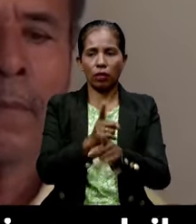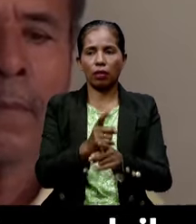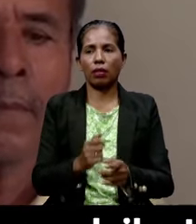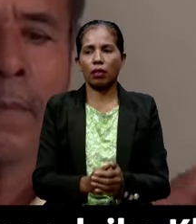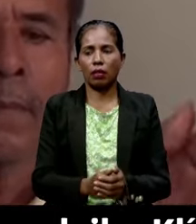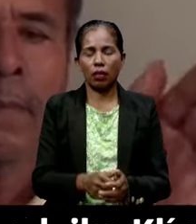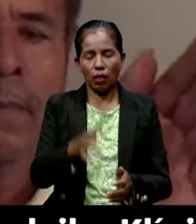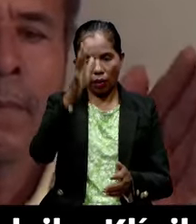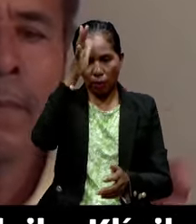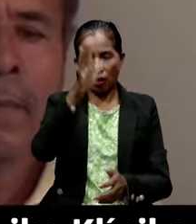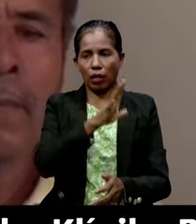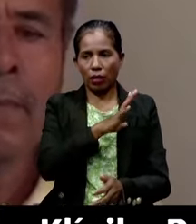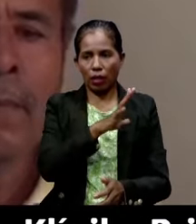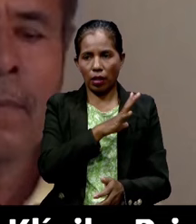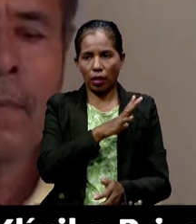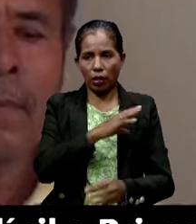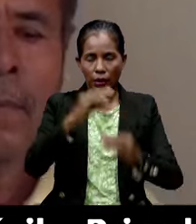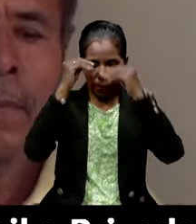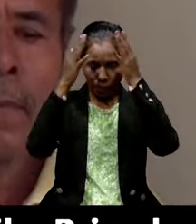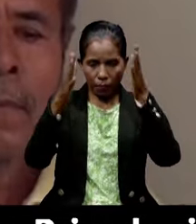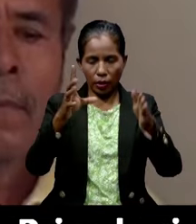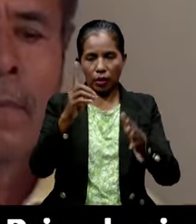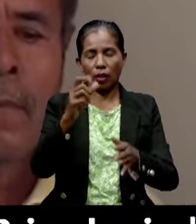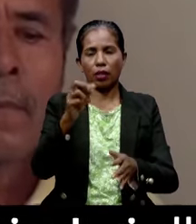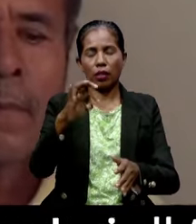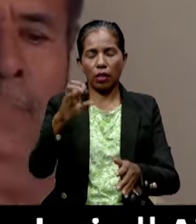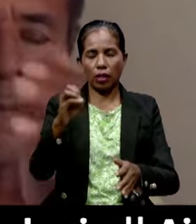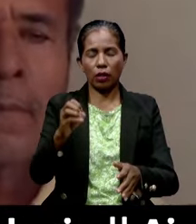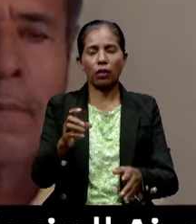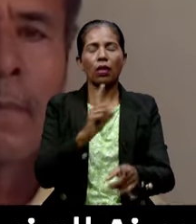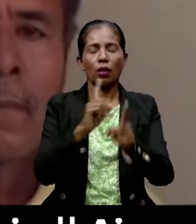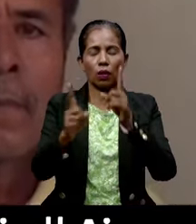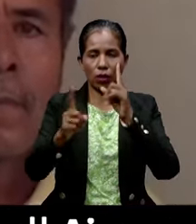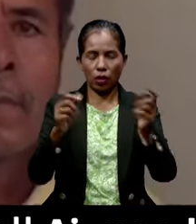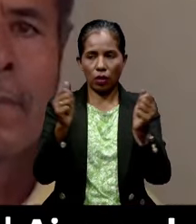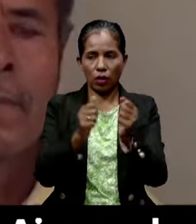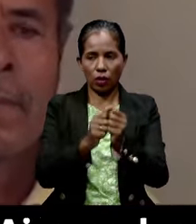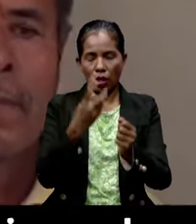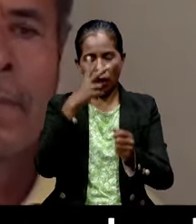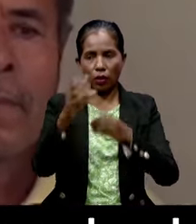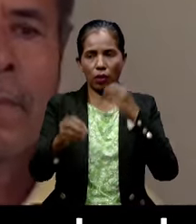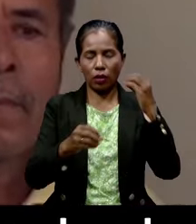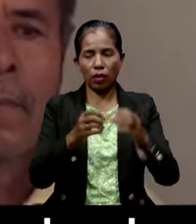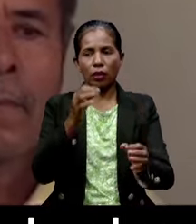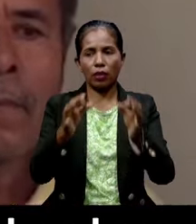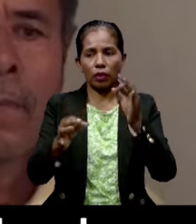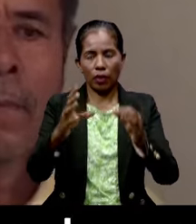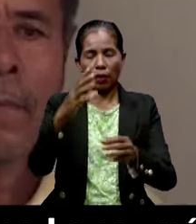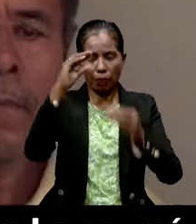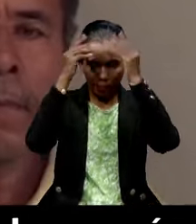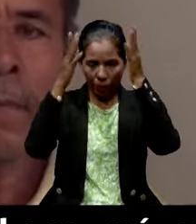he ne usida mestri dario mai kari kita kualia ulu mari para resolve tiara kari maka mestri dario